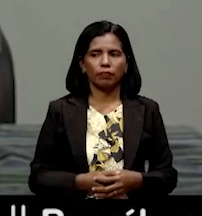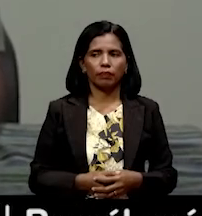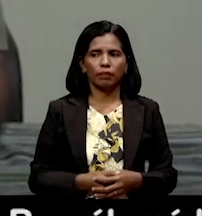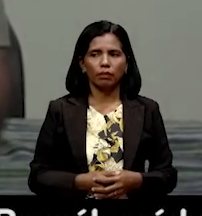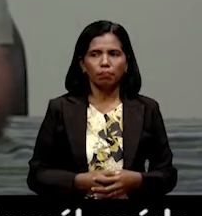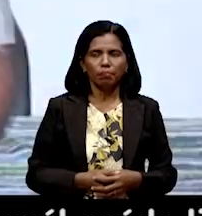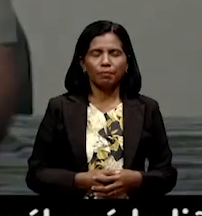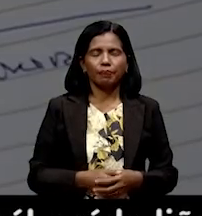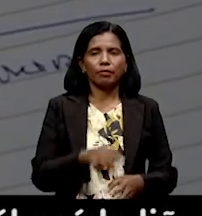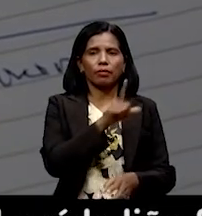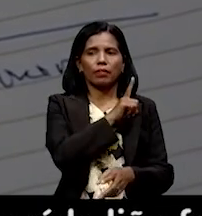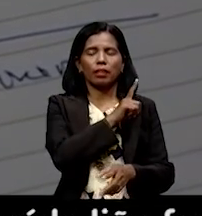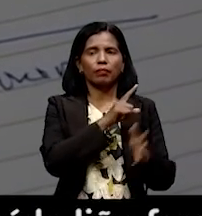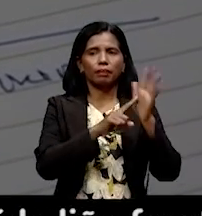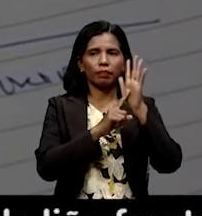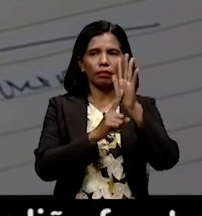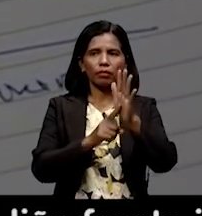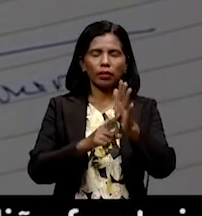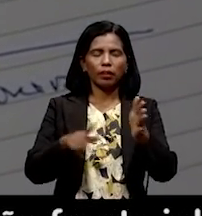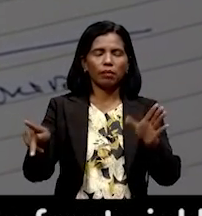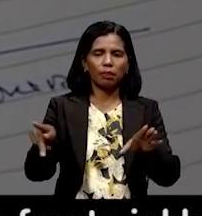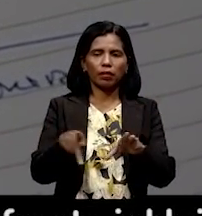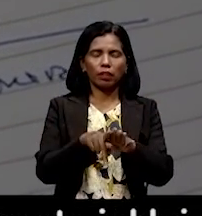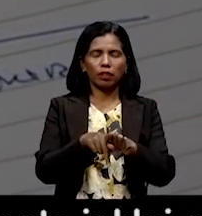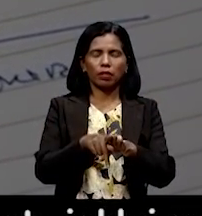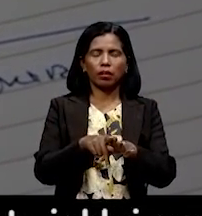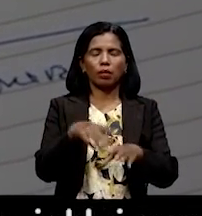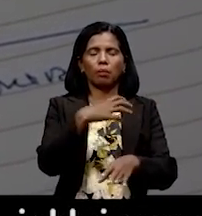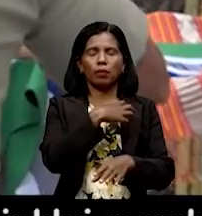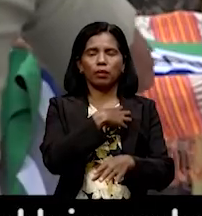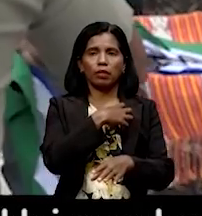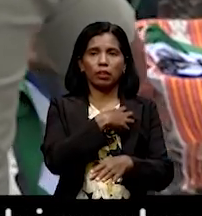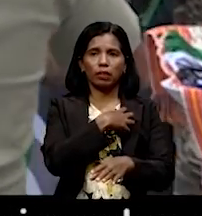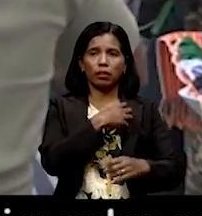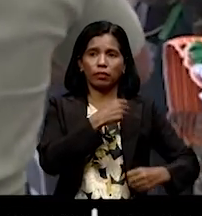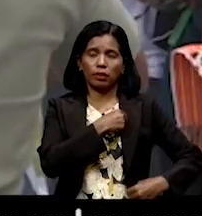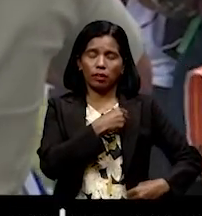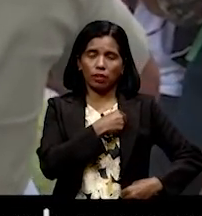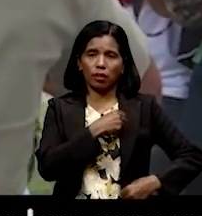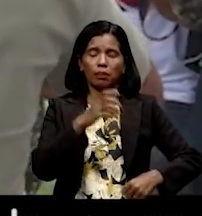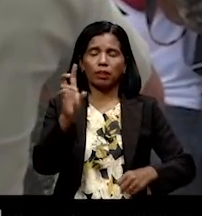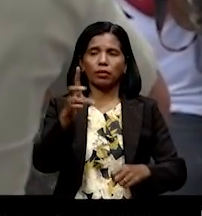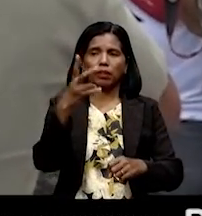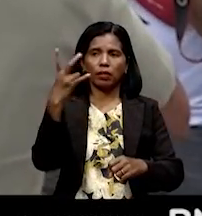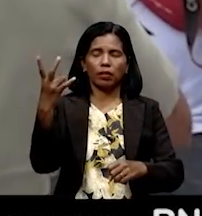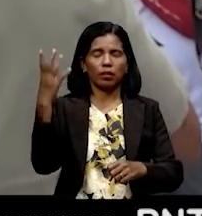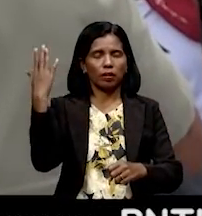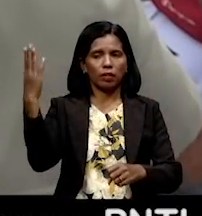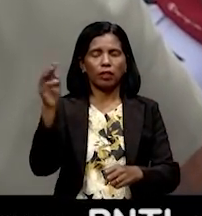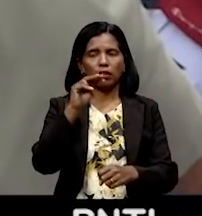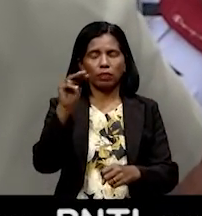Lere hatole hirak ne hafoin partisipa i aniversario polisi militar badala sanul resing hitu i hamas kerinyas dili sigunda semana